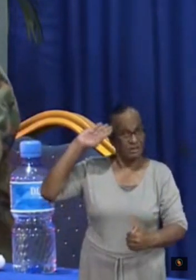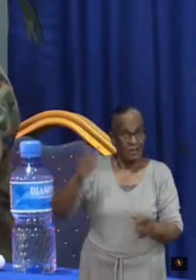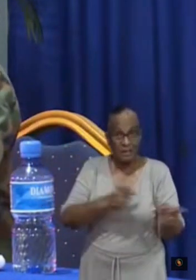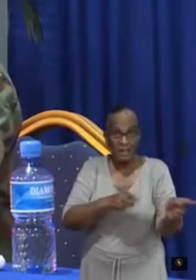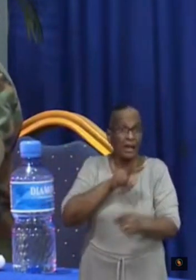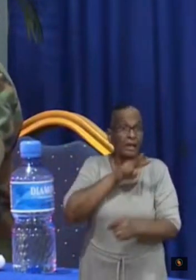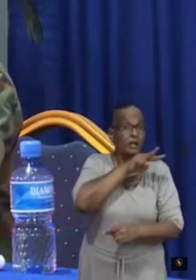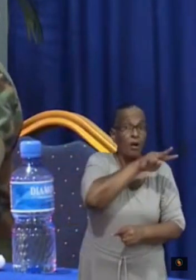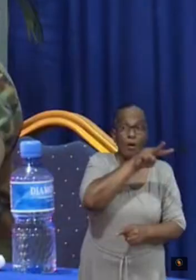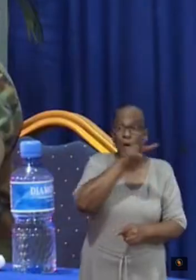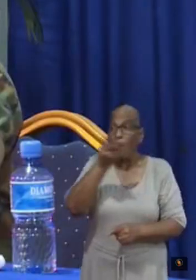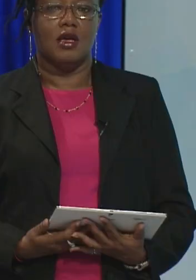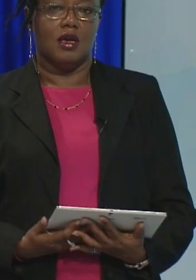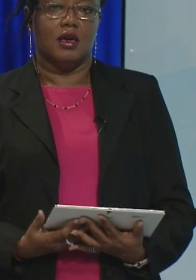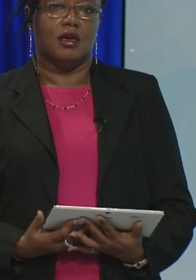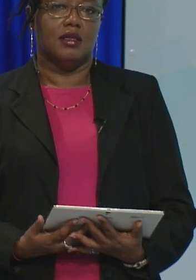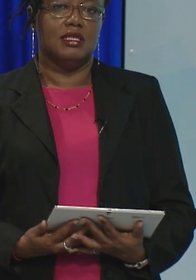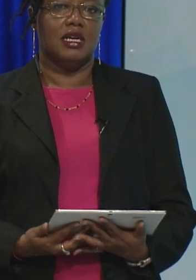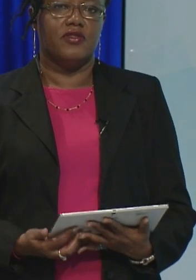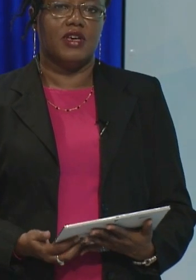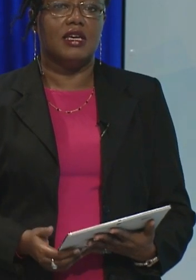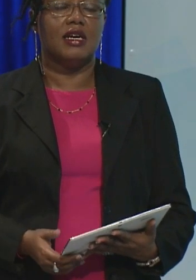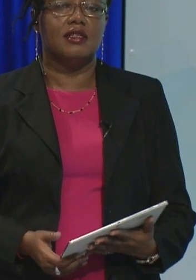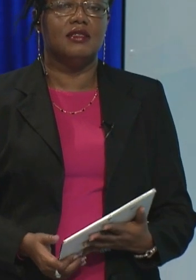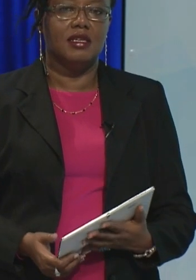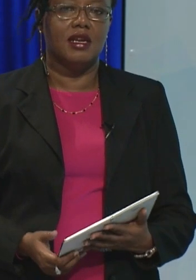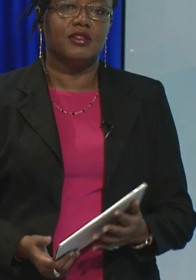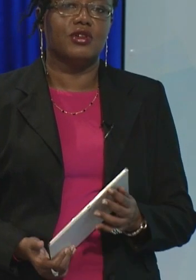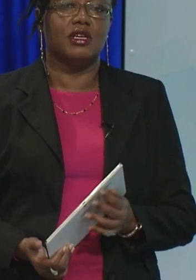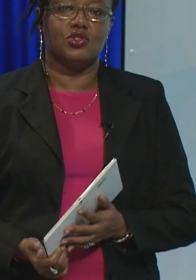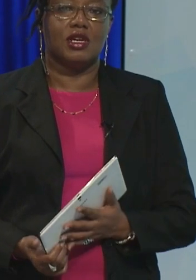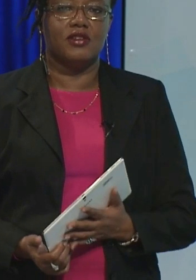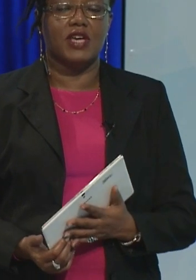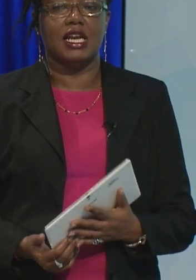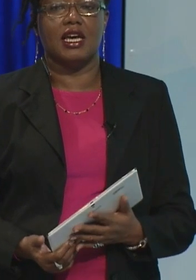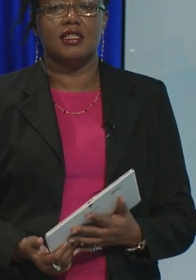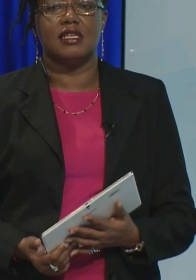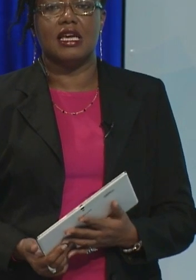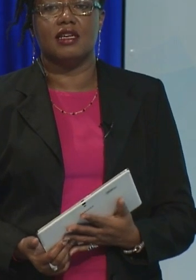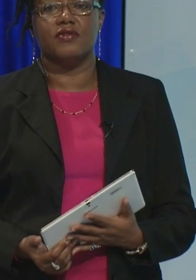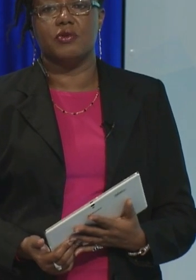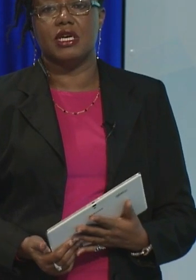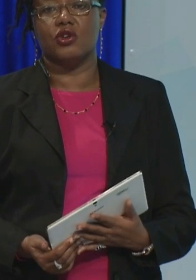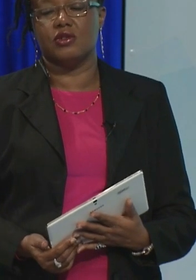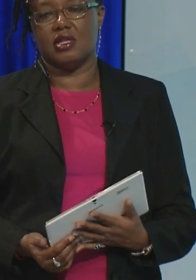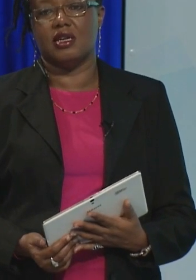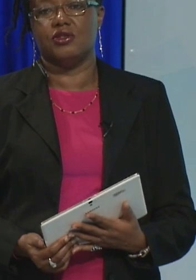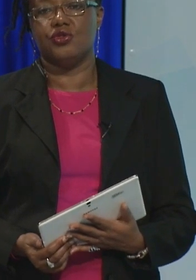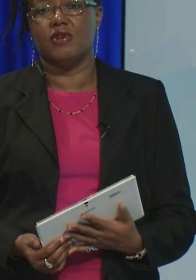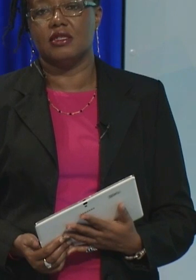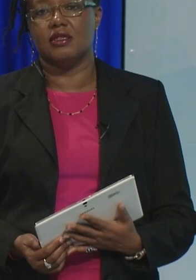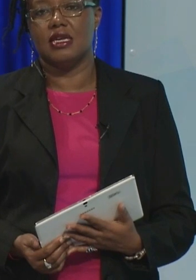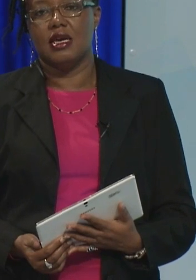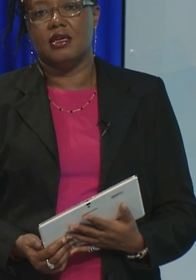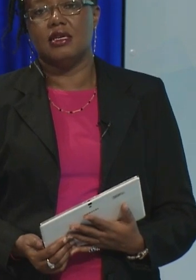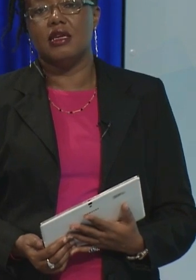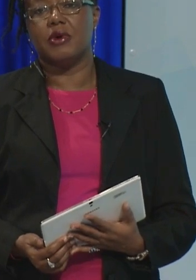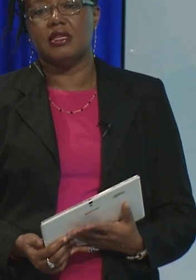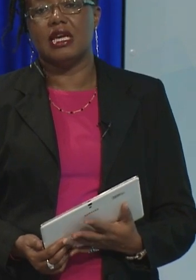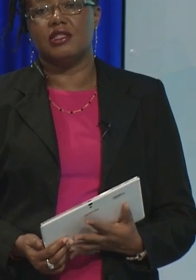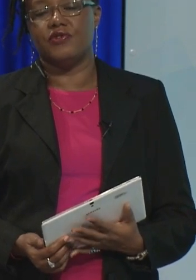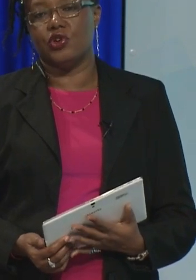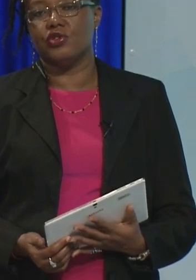die maatregelen worden nageleefd. Danielle Feira, directeur Nationale Veiligheid, zei dat vanwege de ontstaande situatie